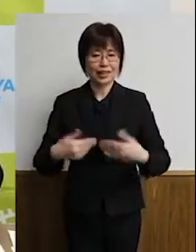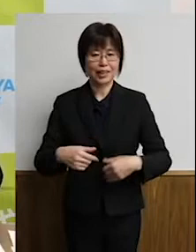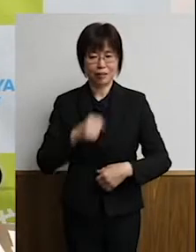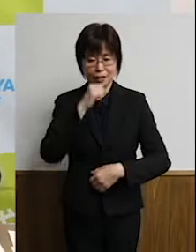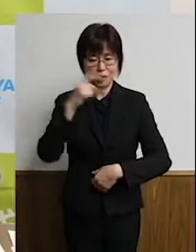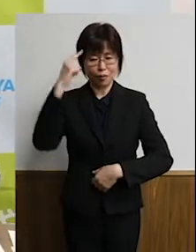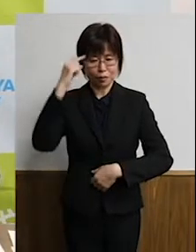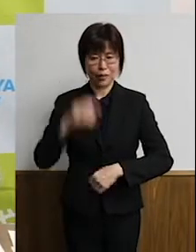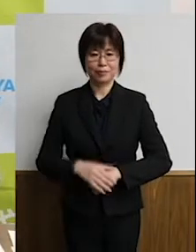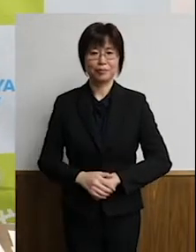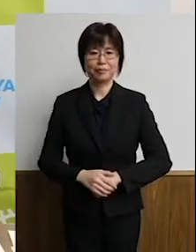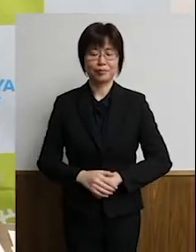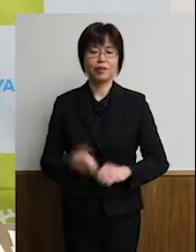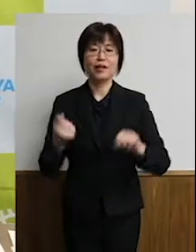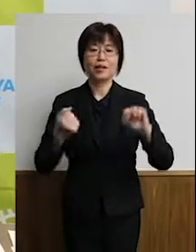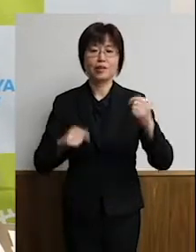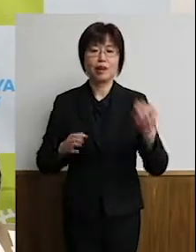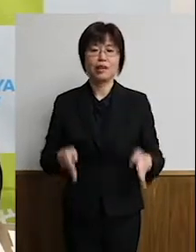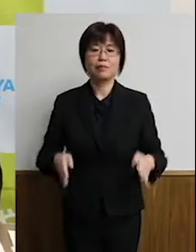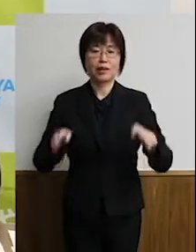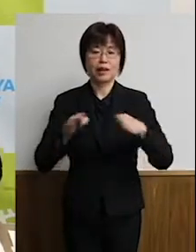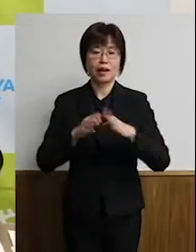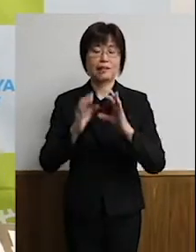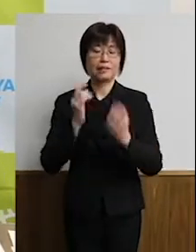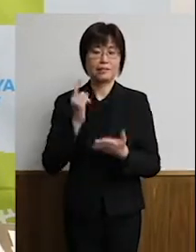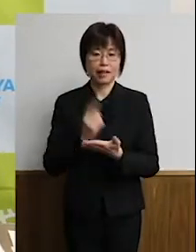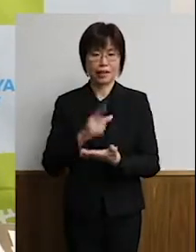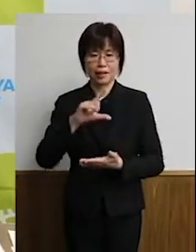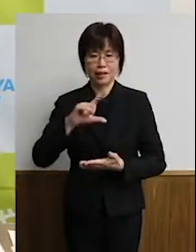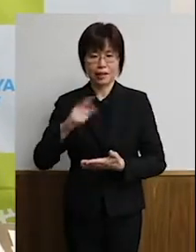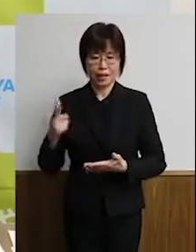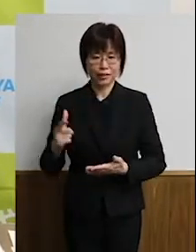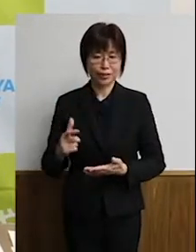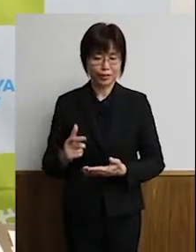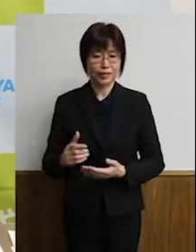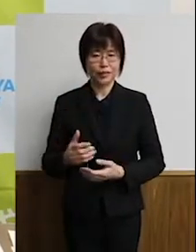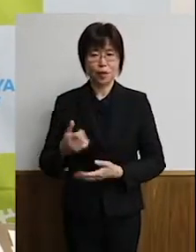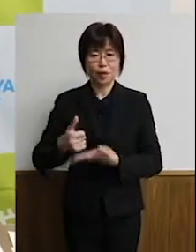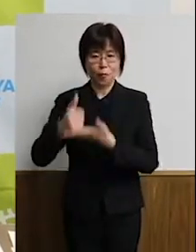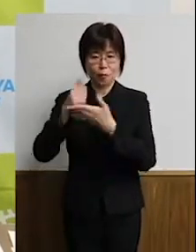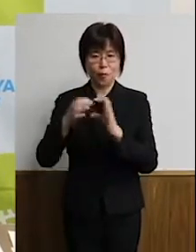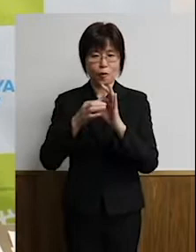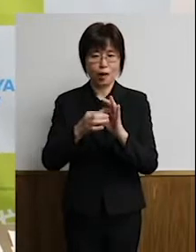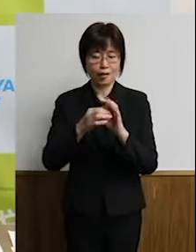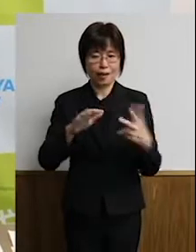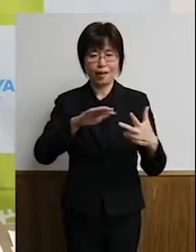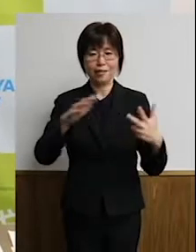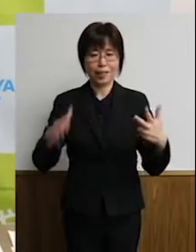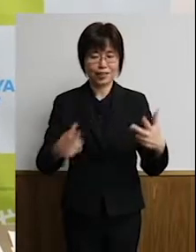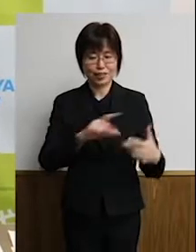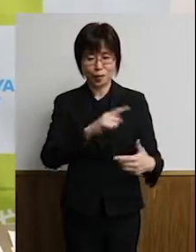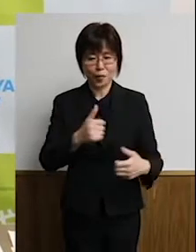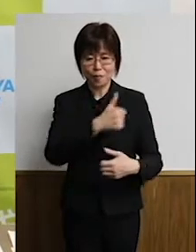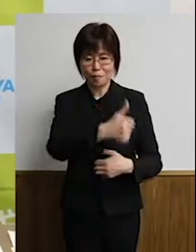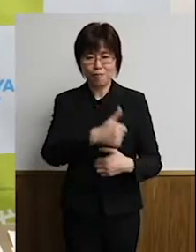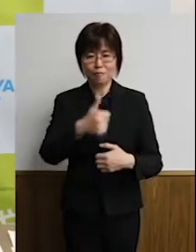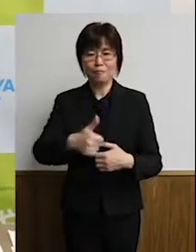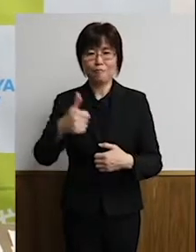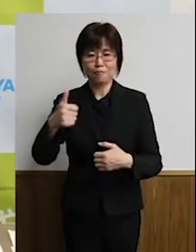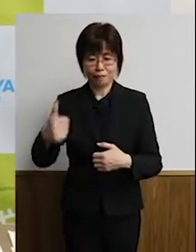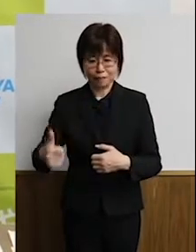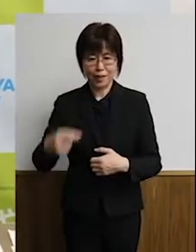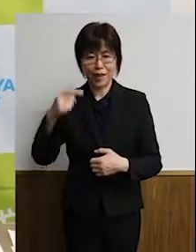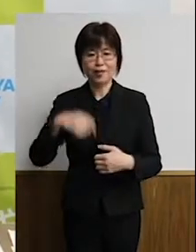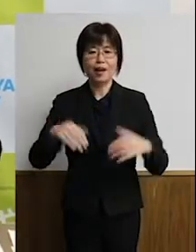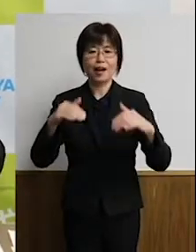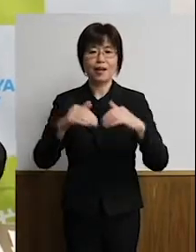えております。また大河ドラマ館だけではなく栄一郎ゆかりの地も訪問していただきこの栄一郎をきっか